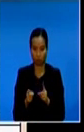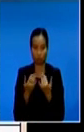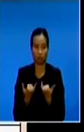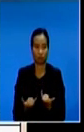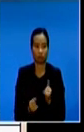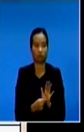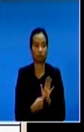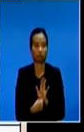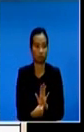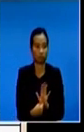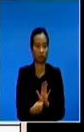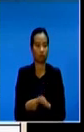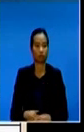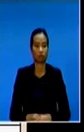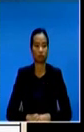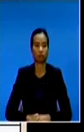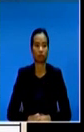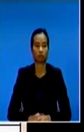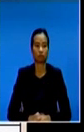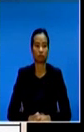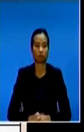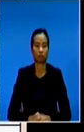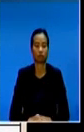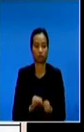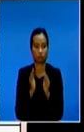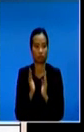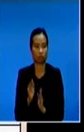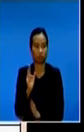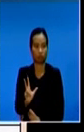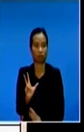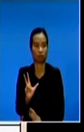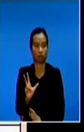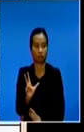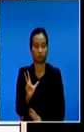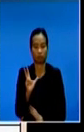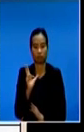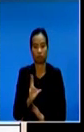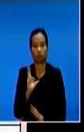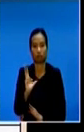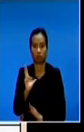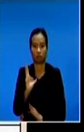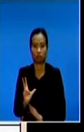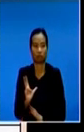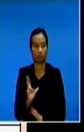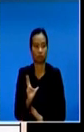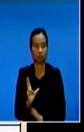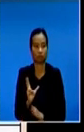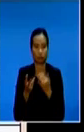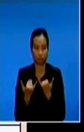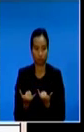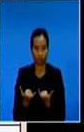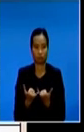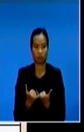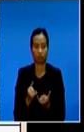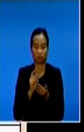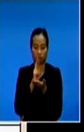างว่ามีผู้ถูกลงโทษ3 คนนะขณะเดียวกันผู้ที่ได้รับรางวั